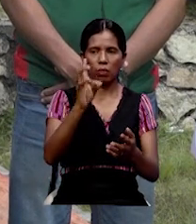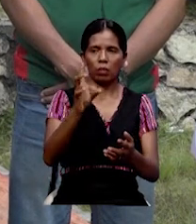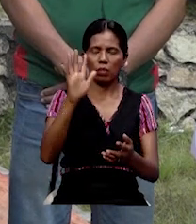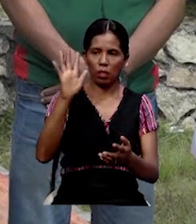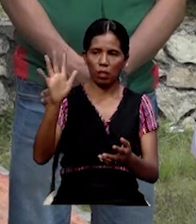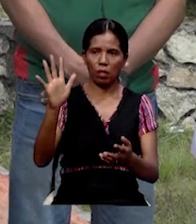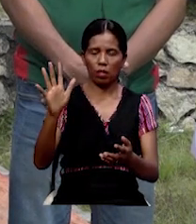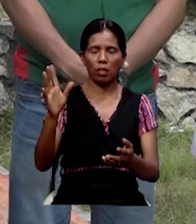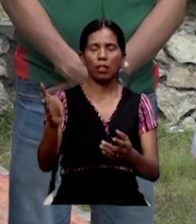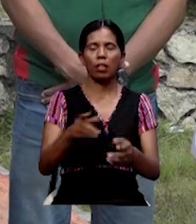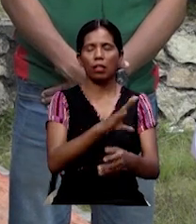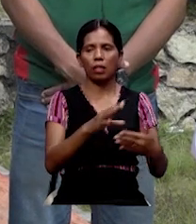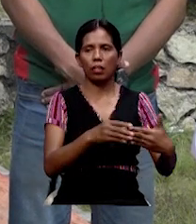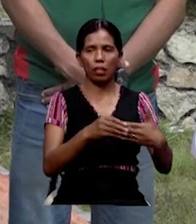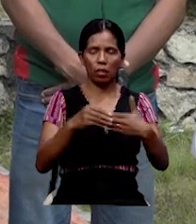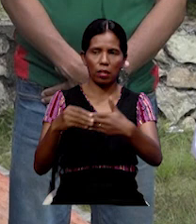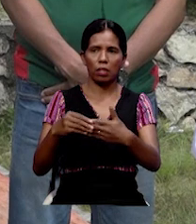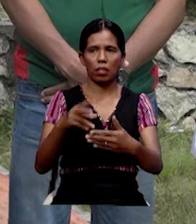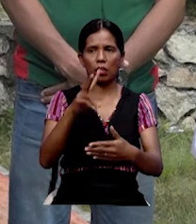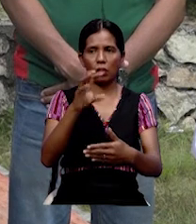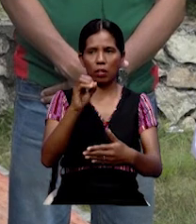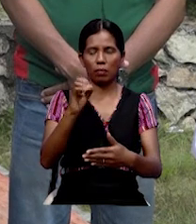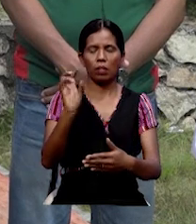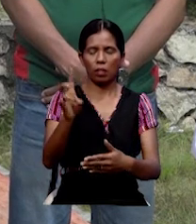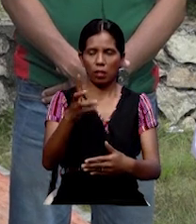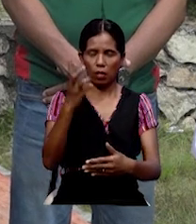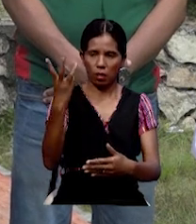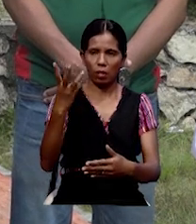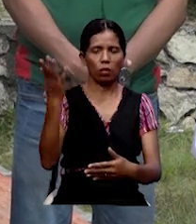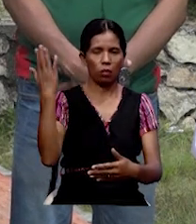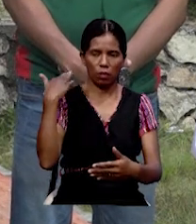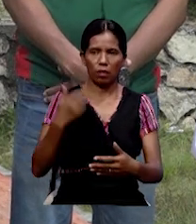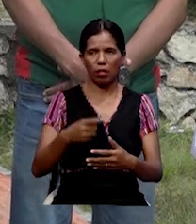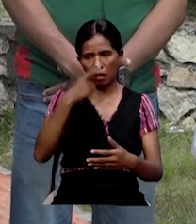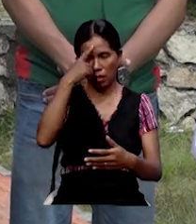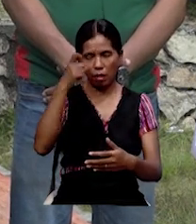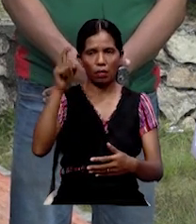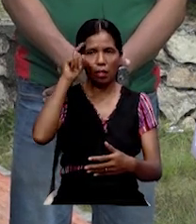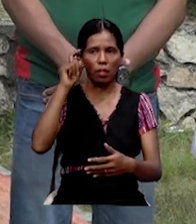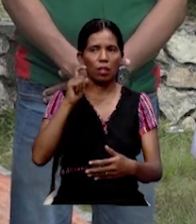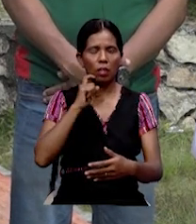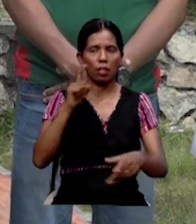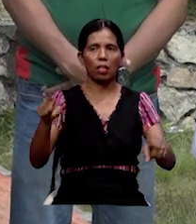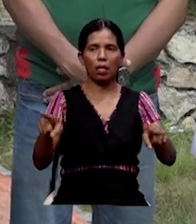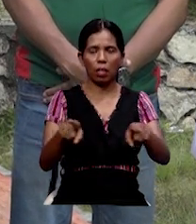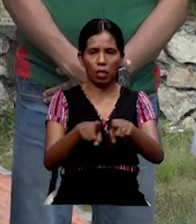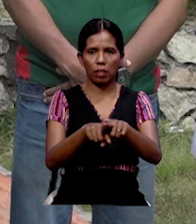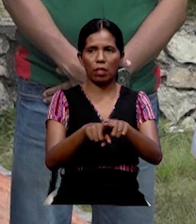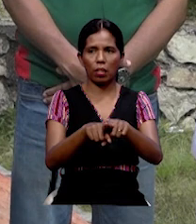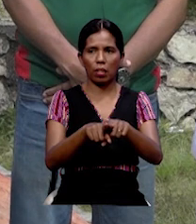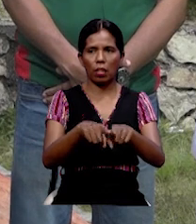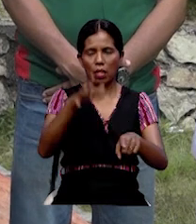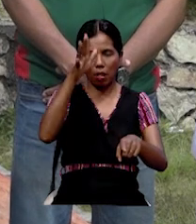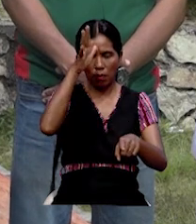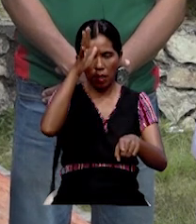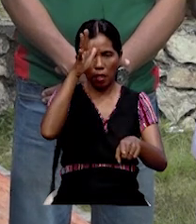iha ukunan idanebe to 2006 liuba. Tamane maun senana sai hanesang aman ida